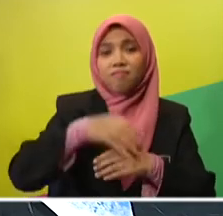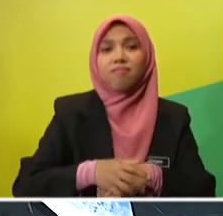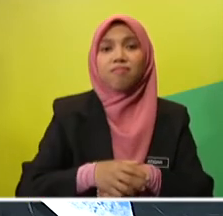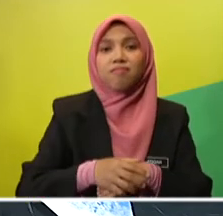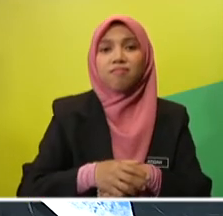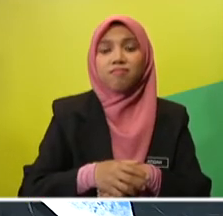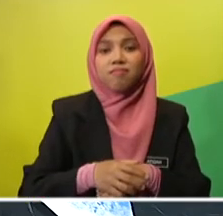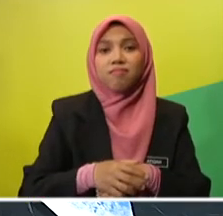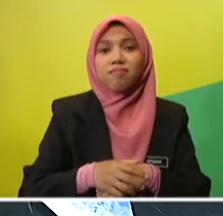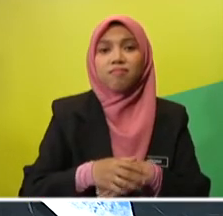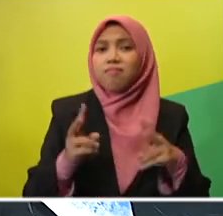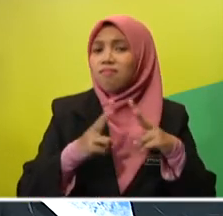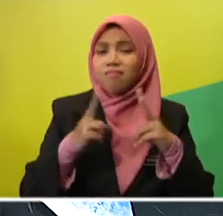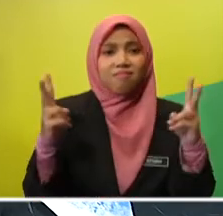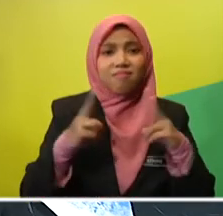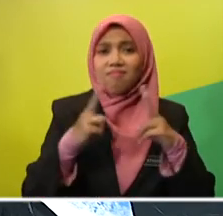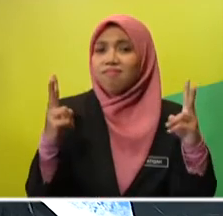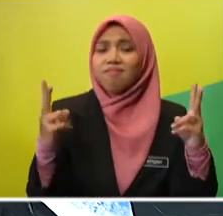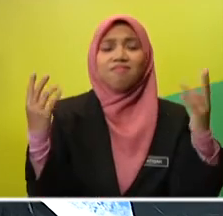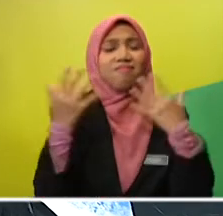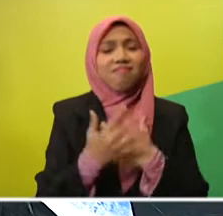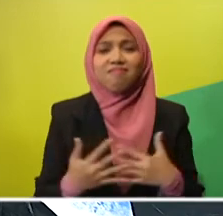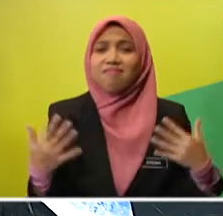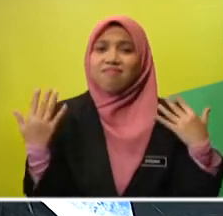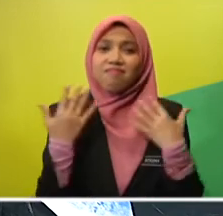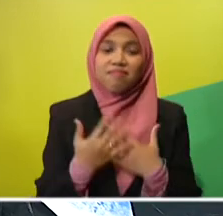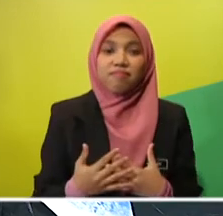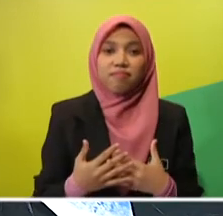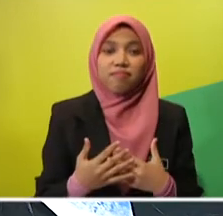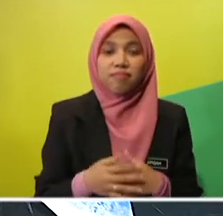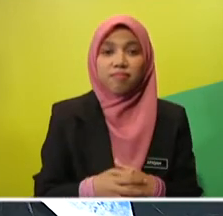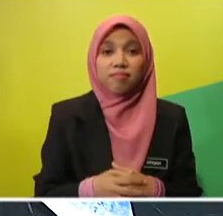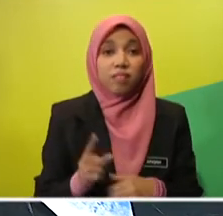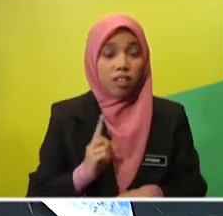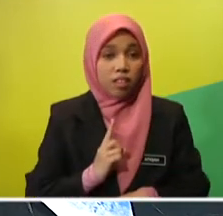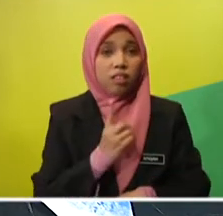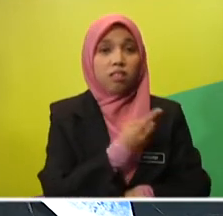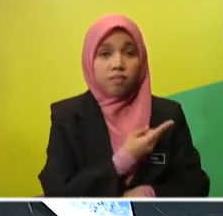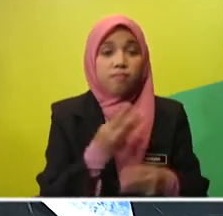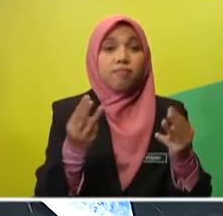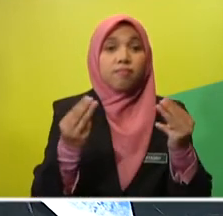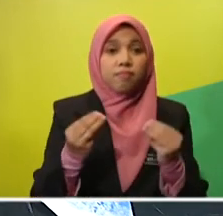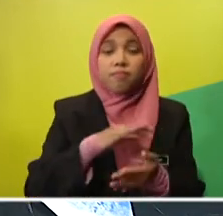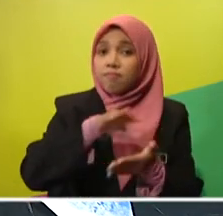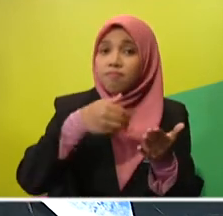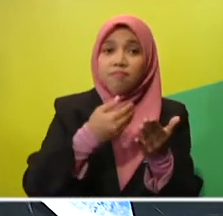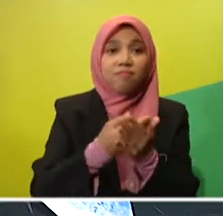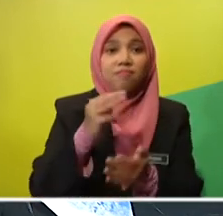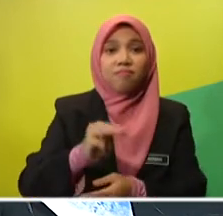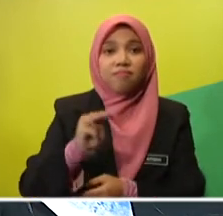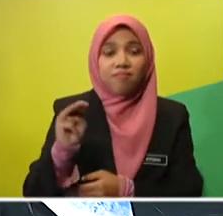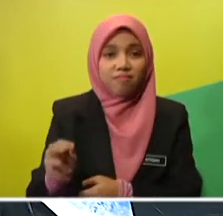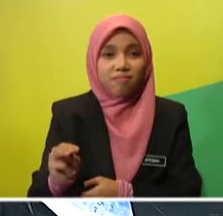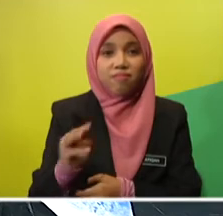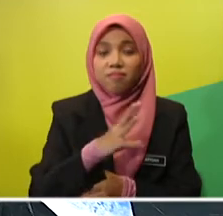yang sangat-sangat menyeronokkan. Apapun, kami inginkan murid-murid dan semua yang menonton